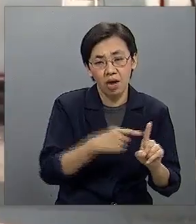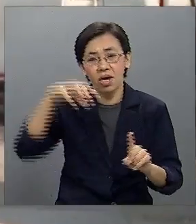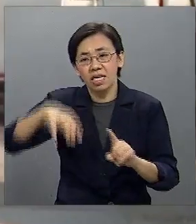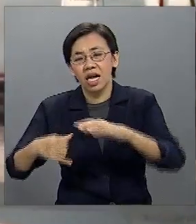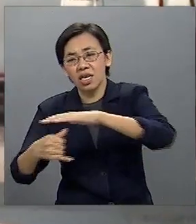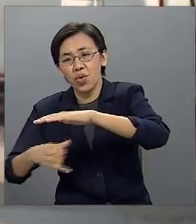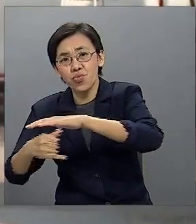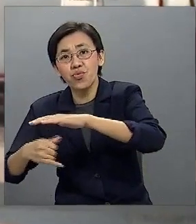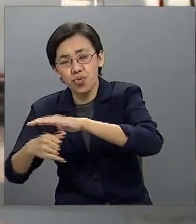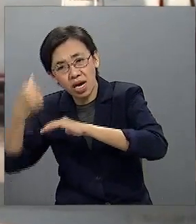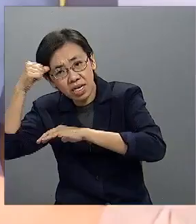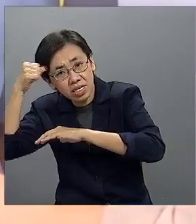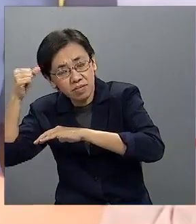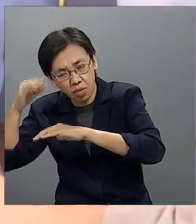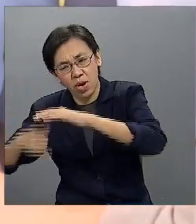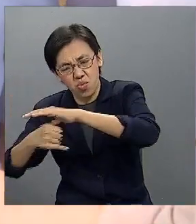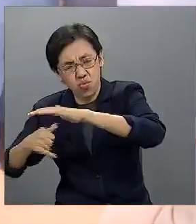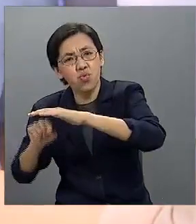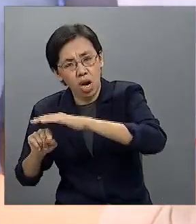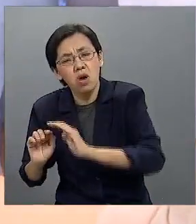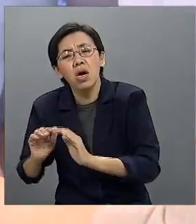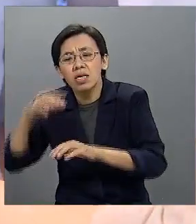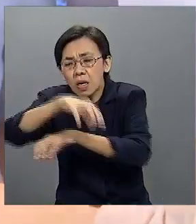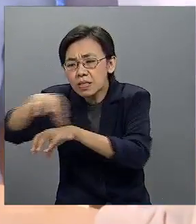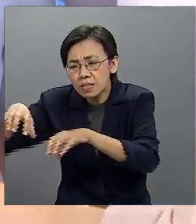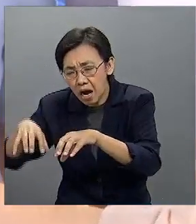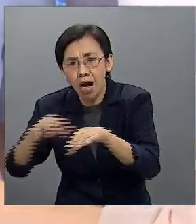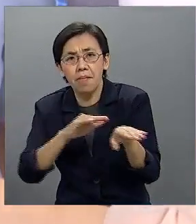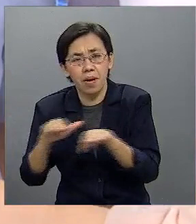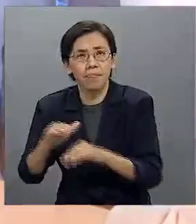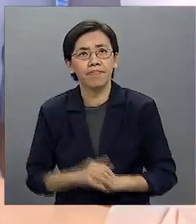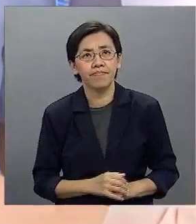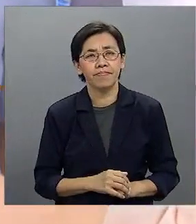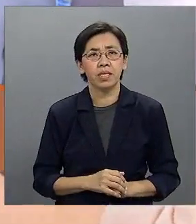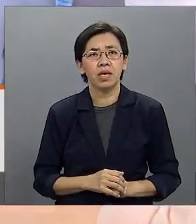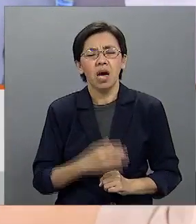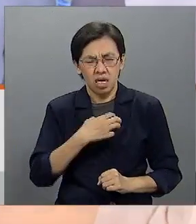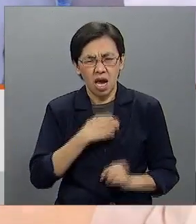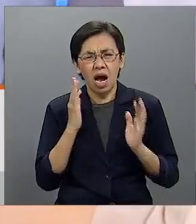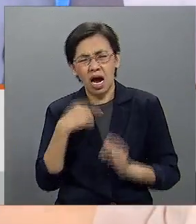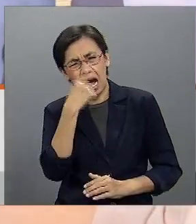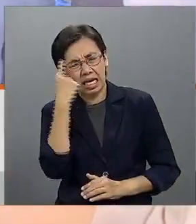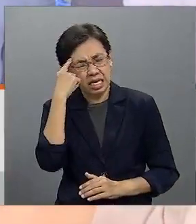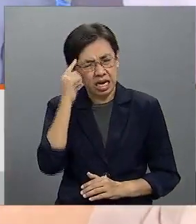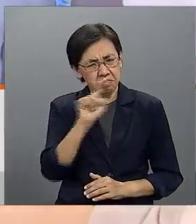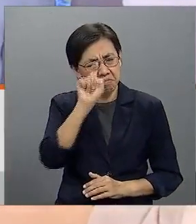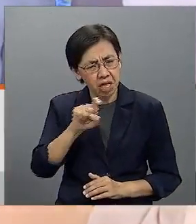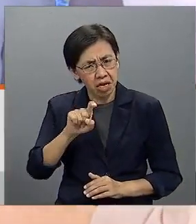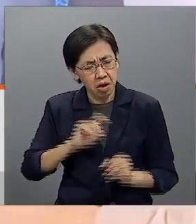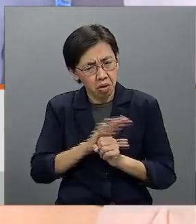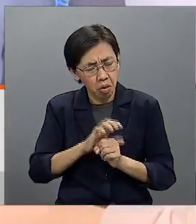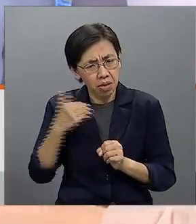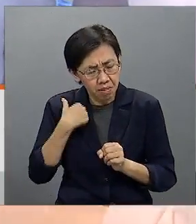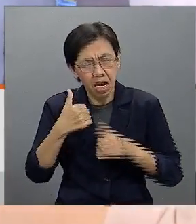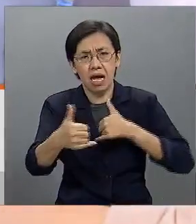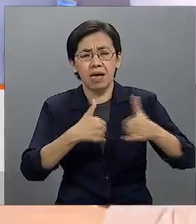ค่ะ จะต้องมาตรวจอย่างนี้ครับแล้วก็ถ้ากรณีที่เราคือเราต้องกันคนที่ส